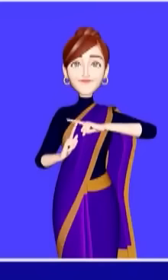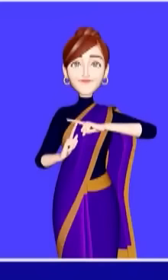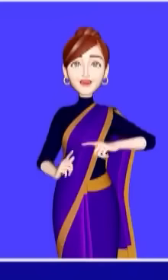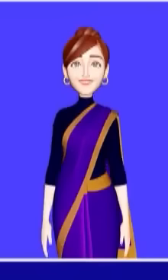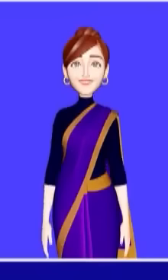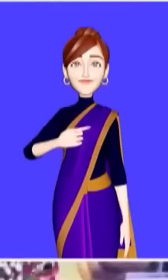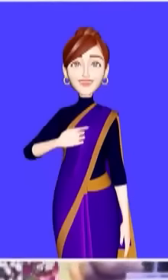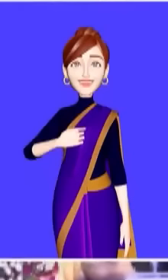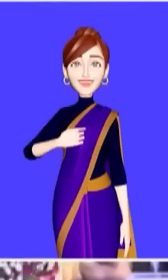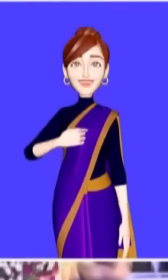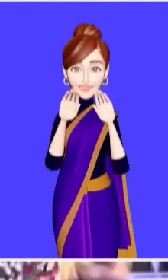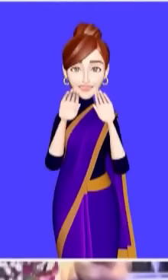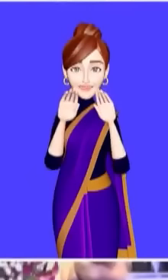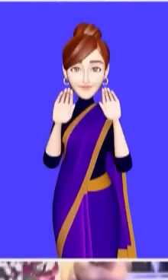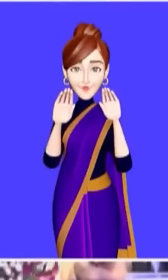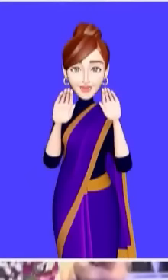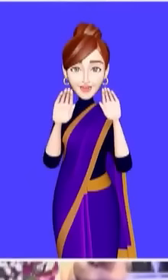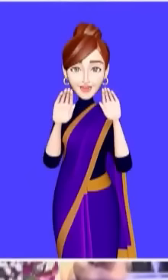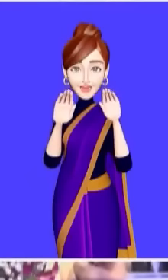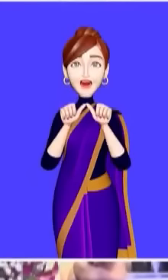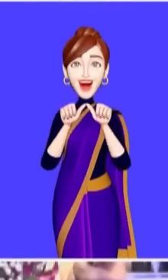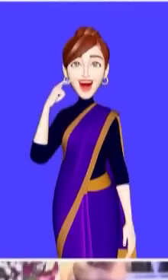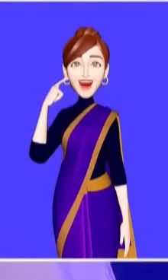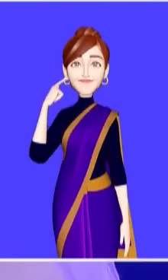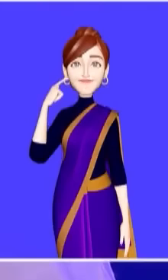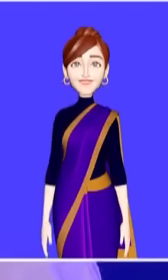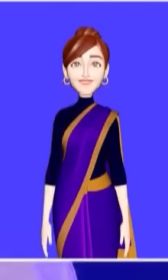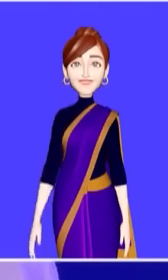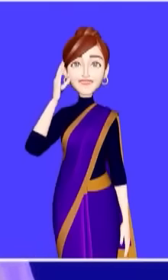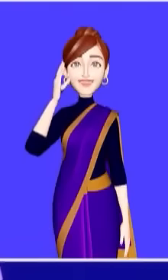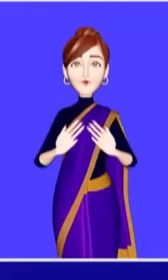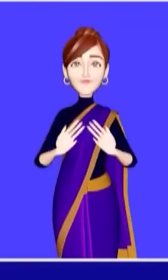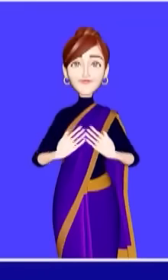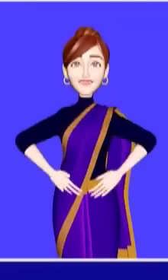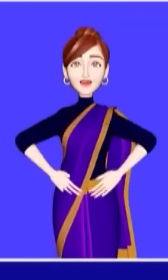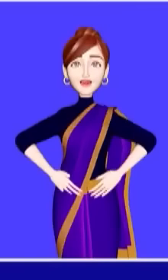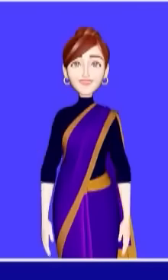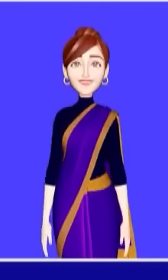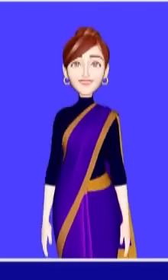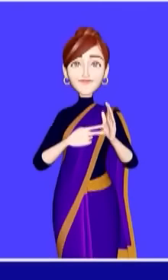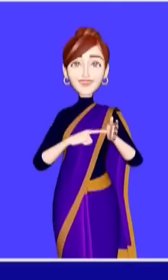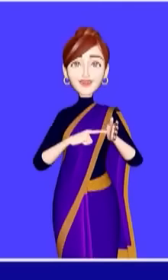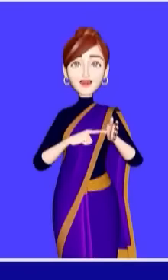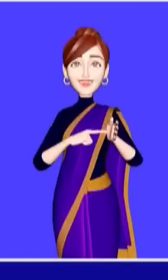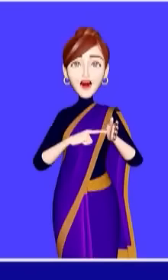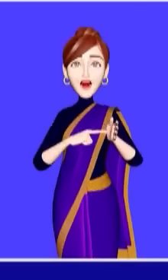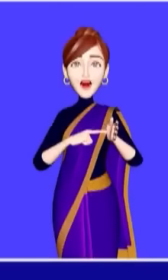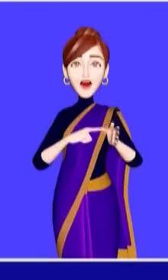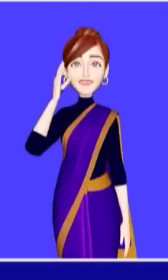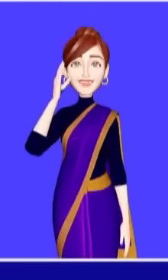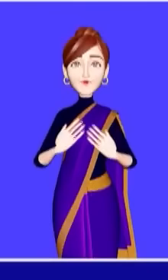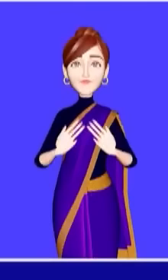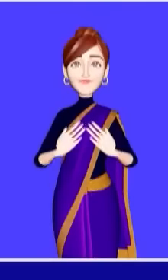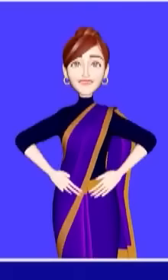साथियों, दशकों पहले जब इंटरनेट की शुरुआत हुई, तो